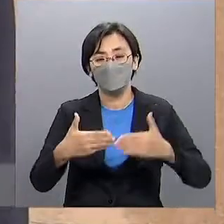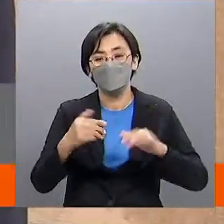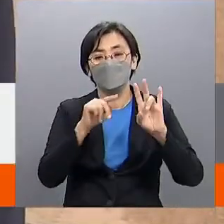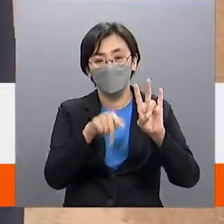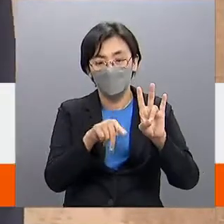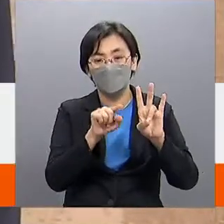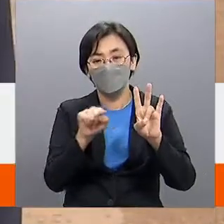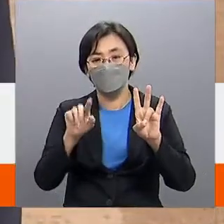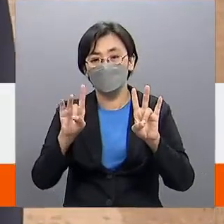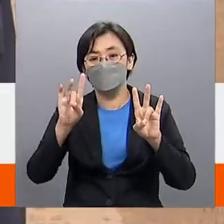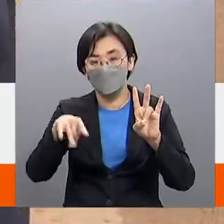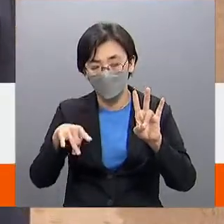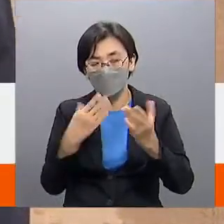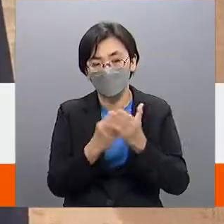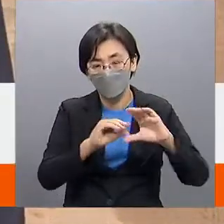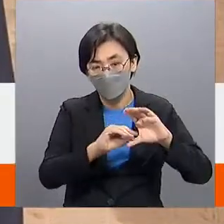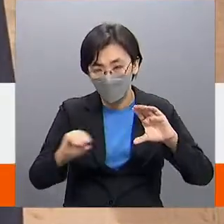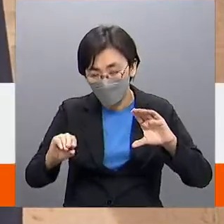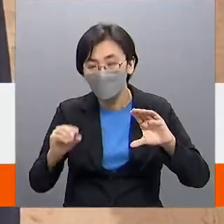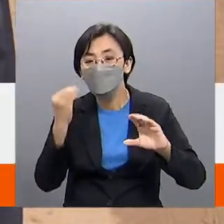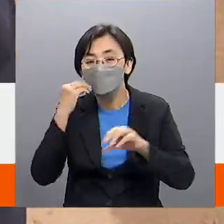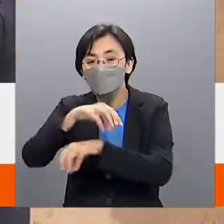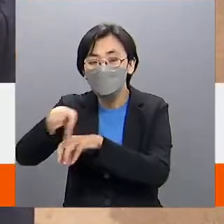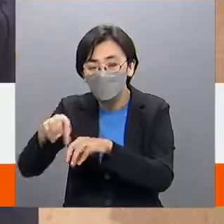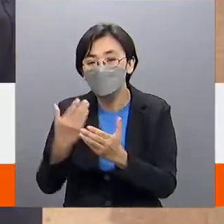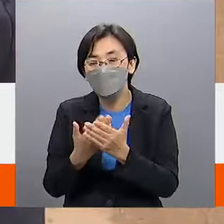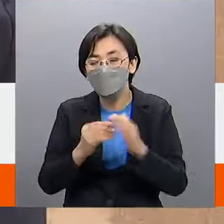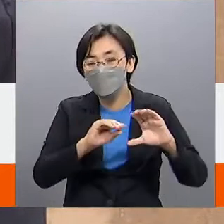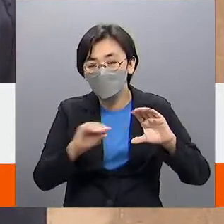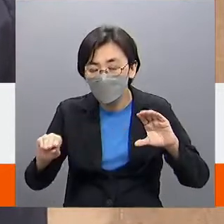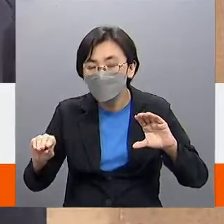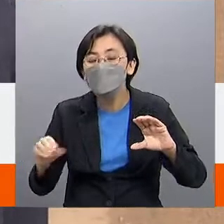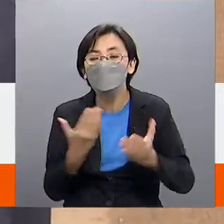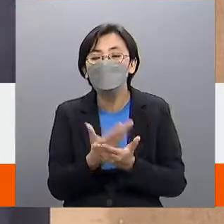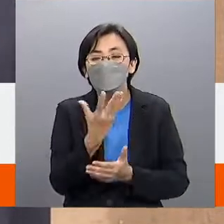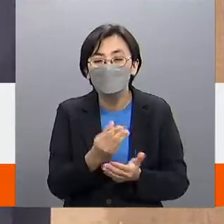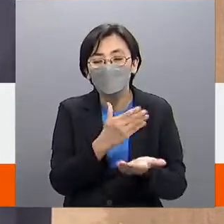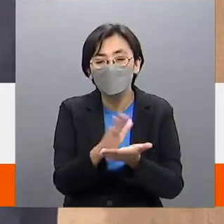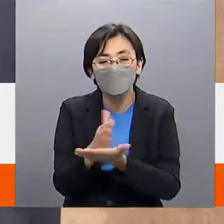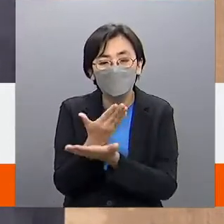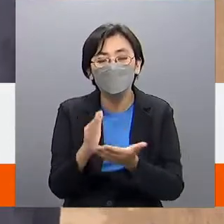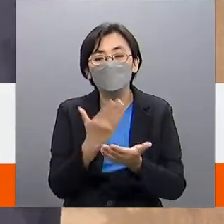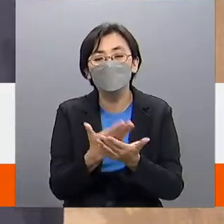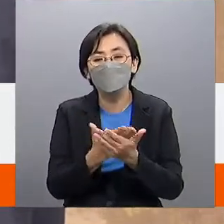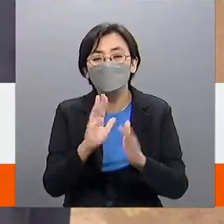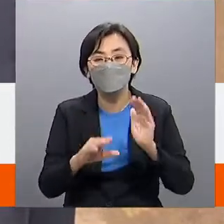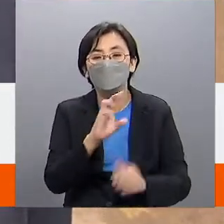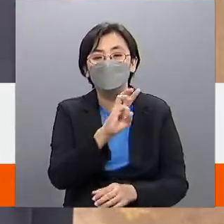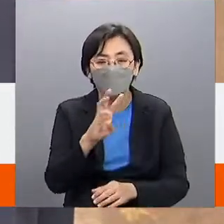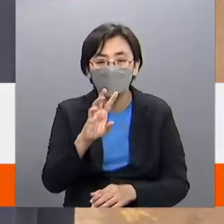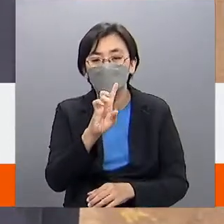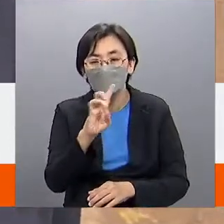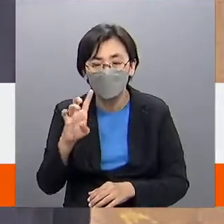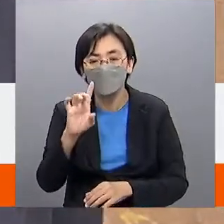ากลุ่มหักเข้าหมู่บ้านที่เหลือก็เอาแบ่งกันก็ประมาณ600-800นี้ก็อยู่ได้แล้ว ต่อวัน